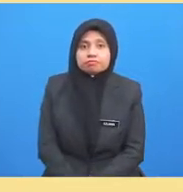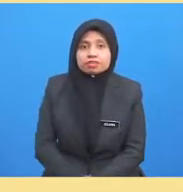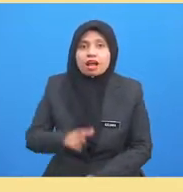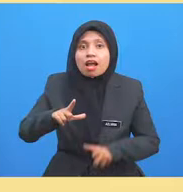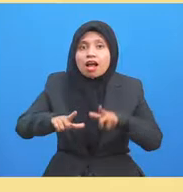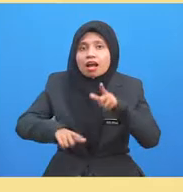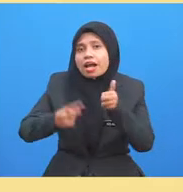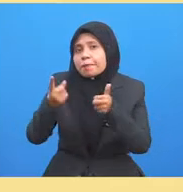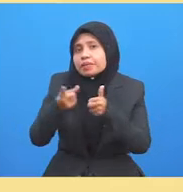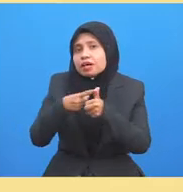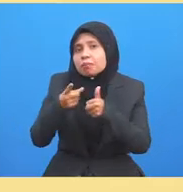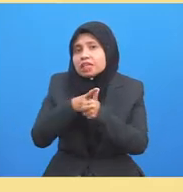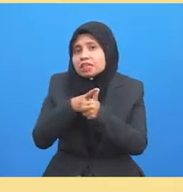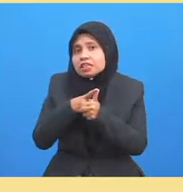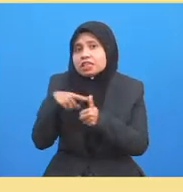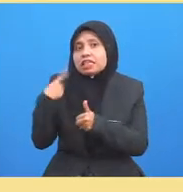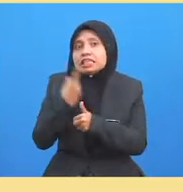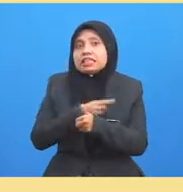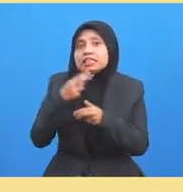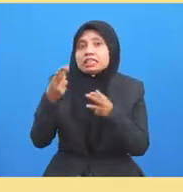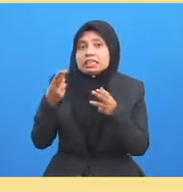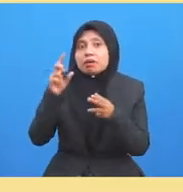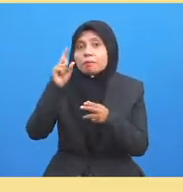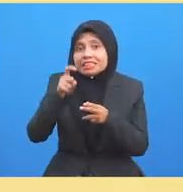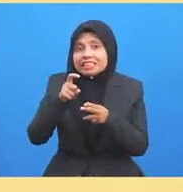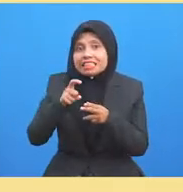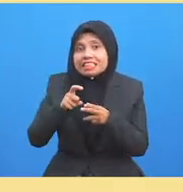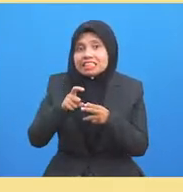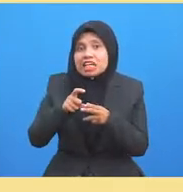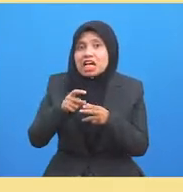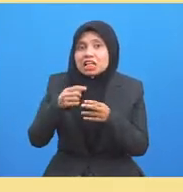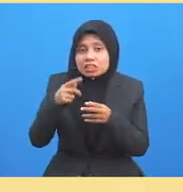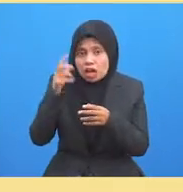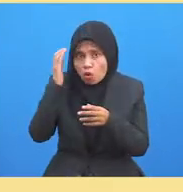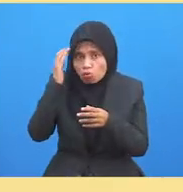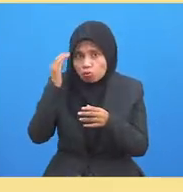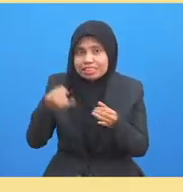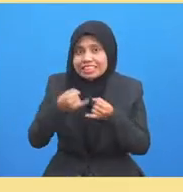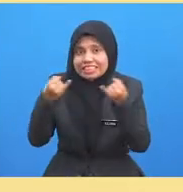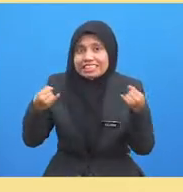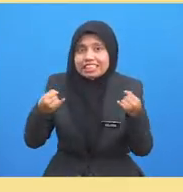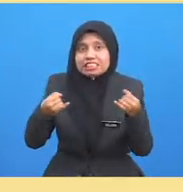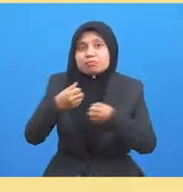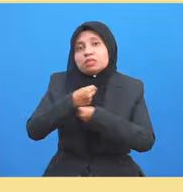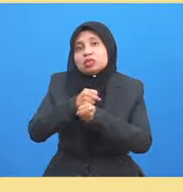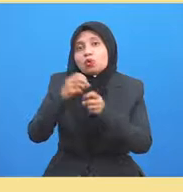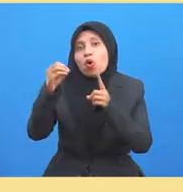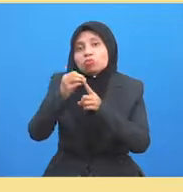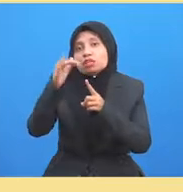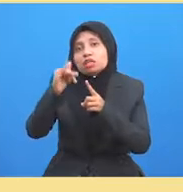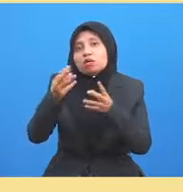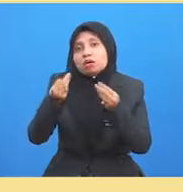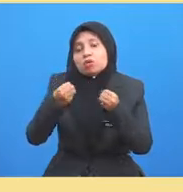Langkah yang pertama, kita hendaklah mengenal pasti jenis bentuk objek yang akan